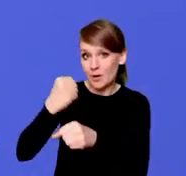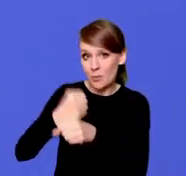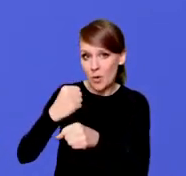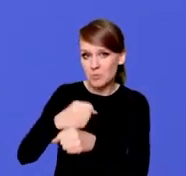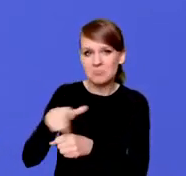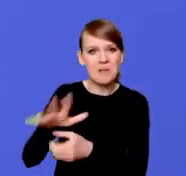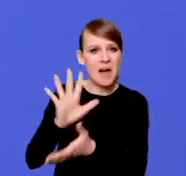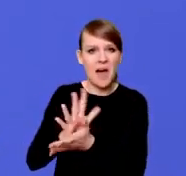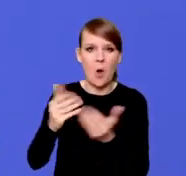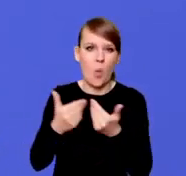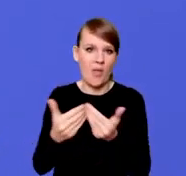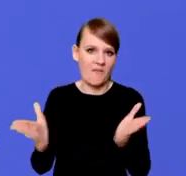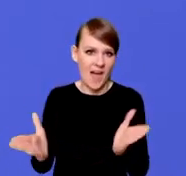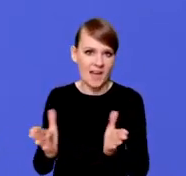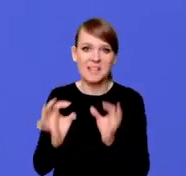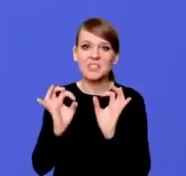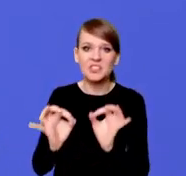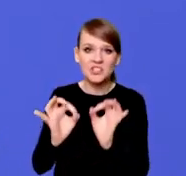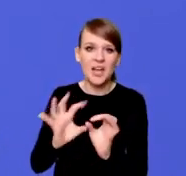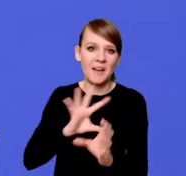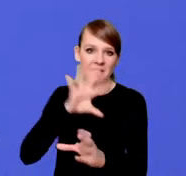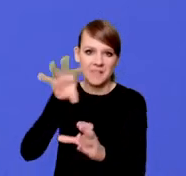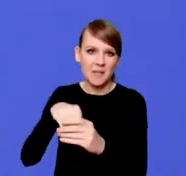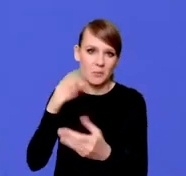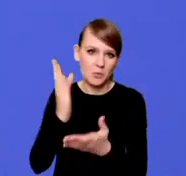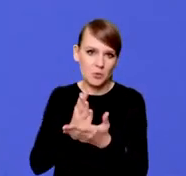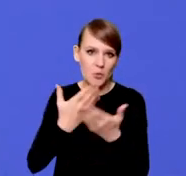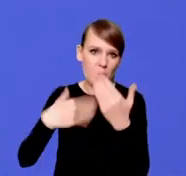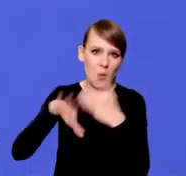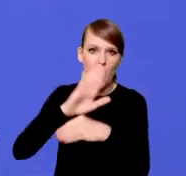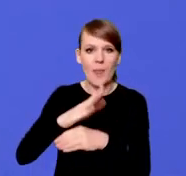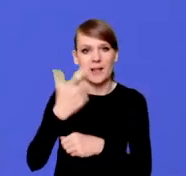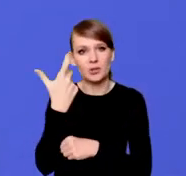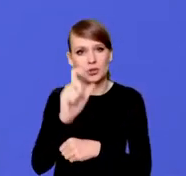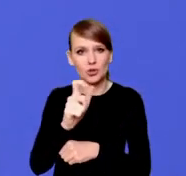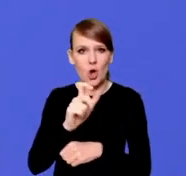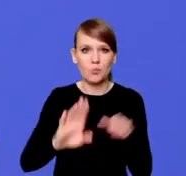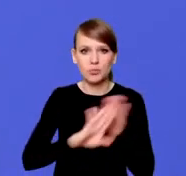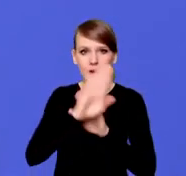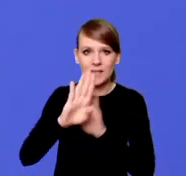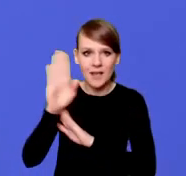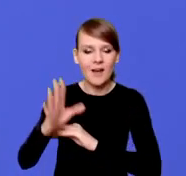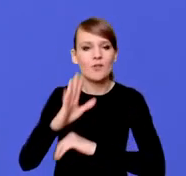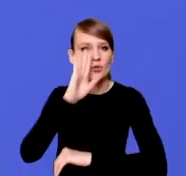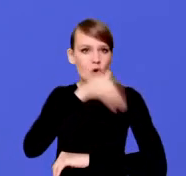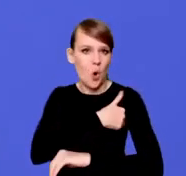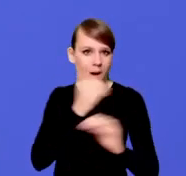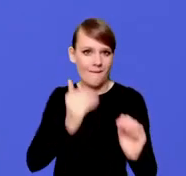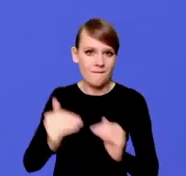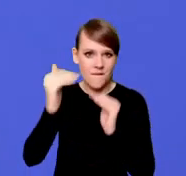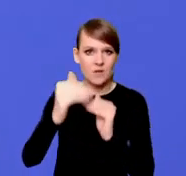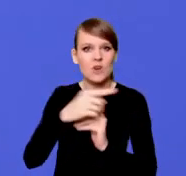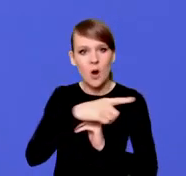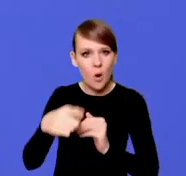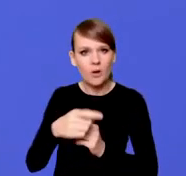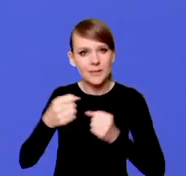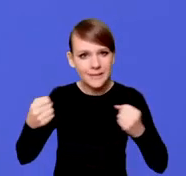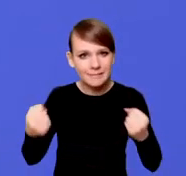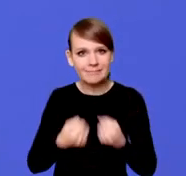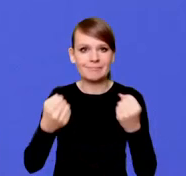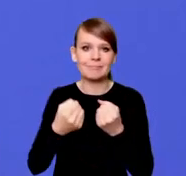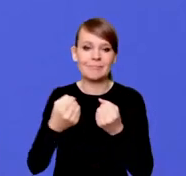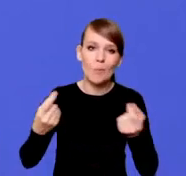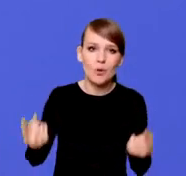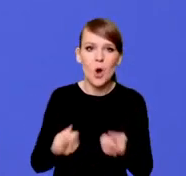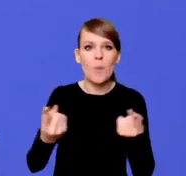skupia aktualnie już ponad 100 przedstawicieli szkół wyższych angażujących się w aktywne działania promujące